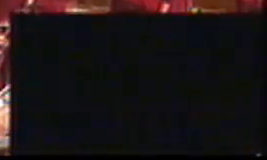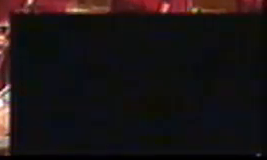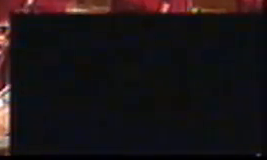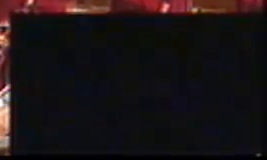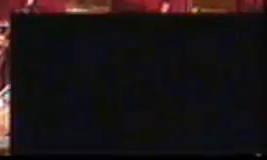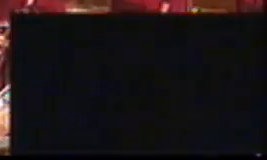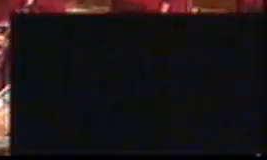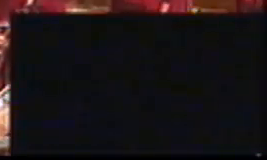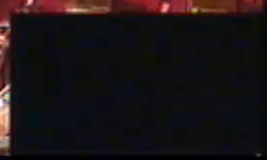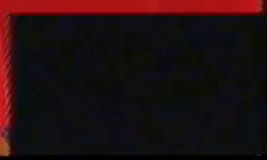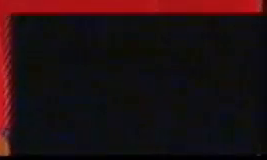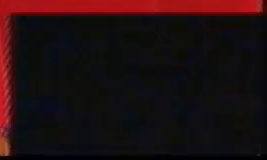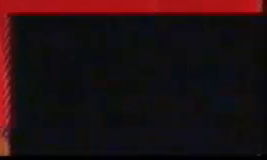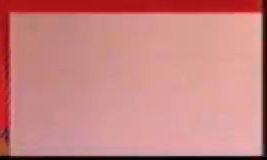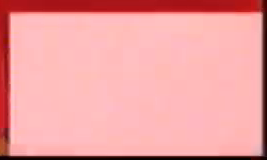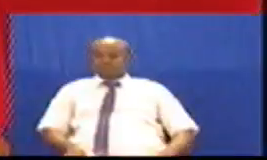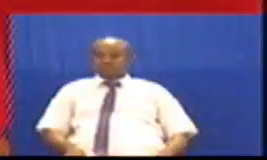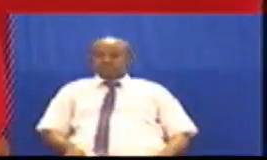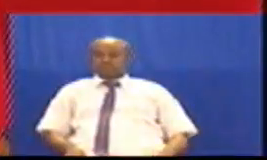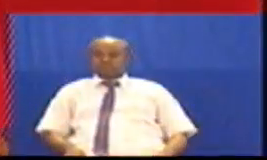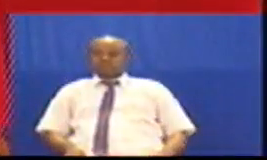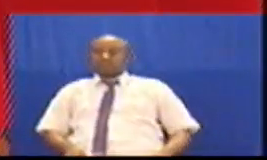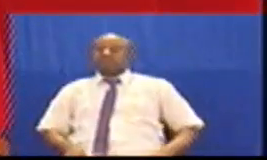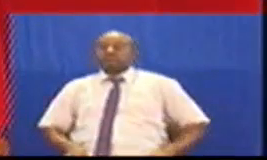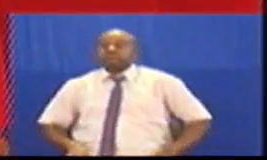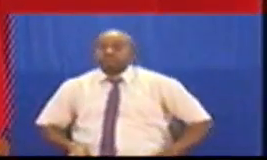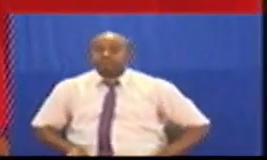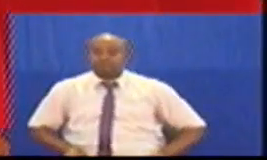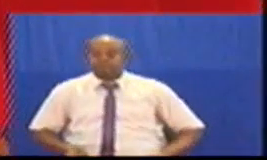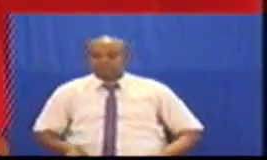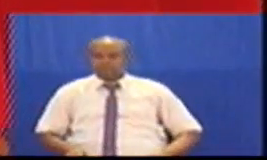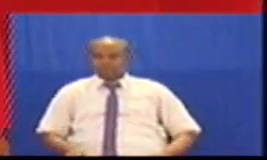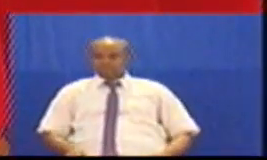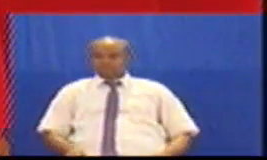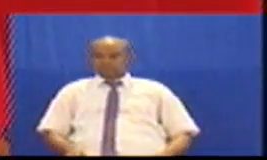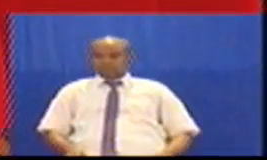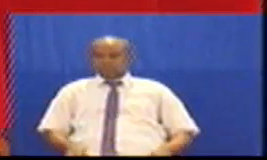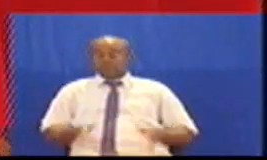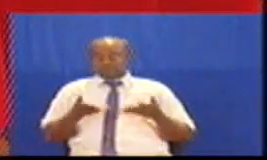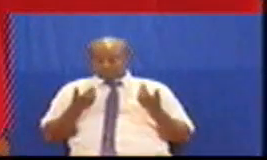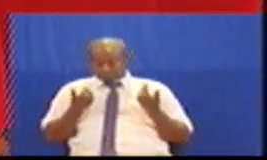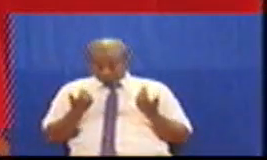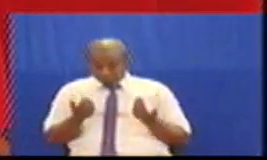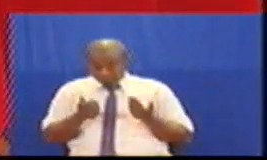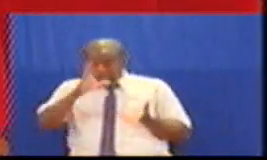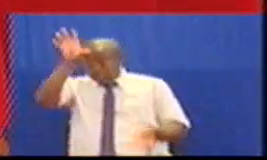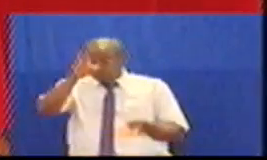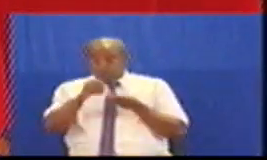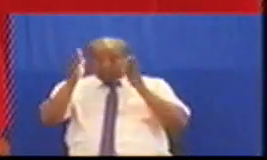ya mapato na matumizi ya Wizara ya Katiba na Sheria. Jumla ya waheshimiwa wa bunge